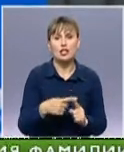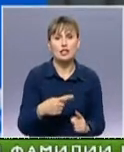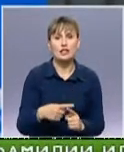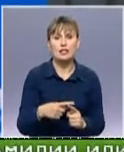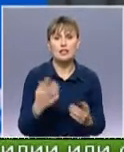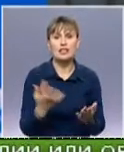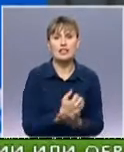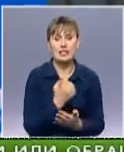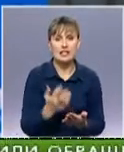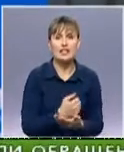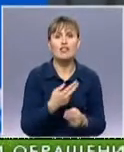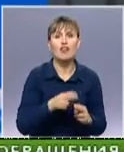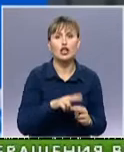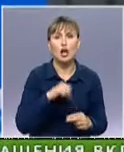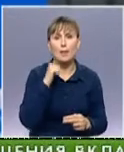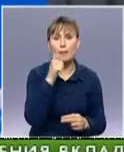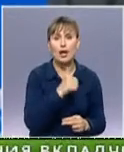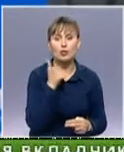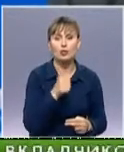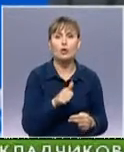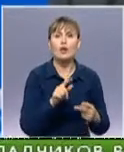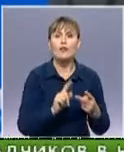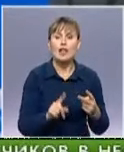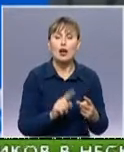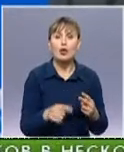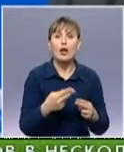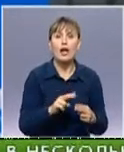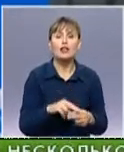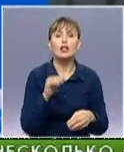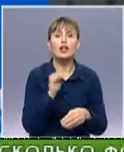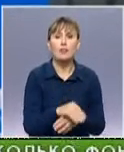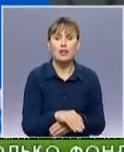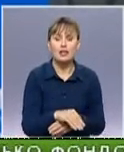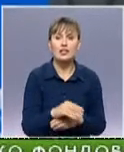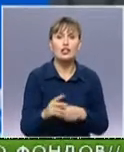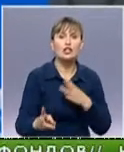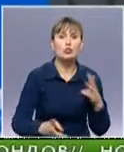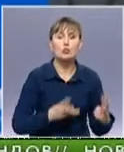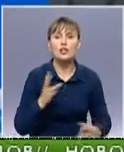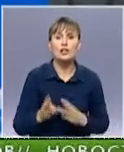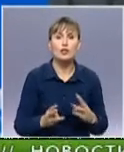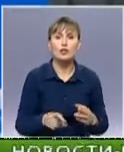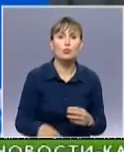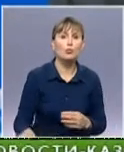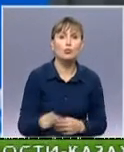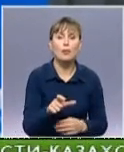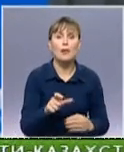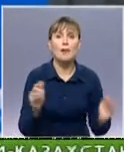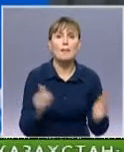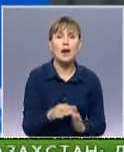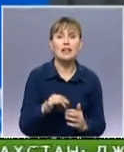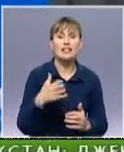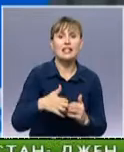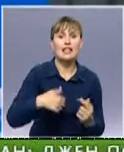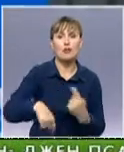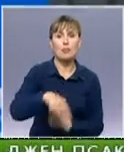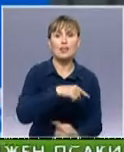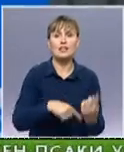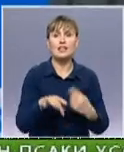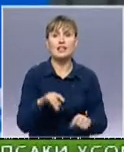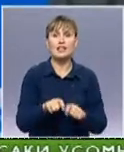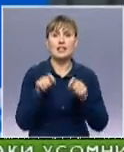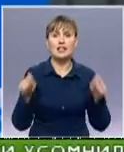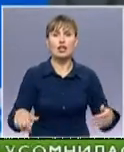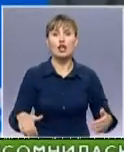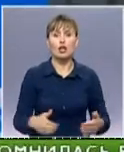в этом году. Второе. Это дополнительное стимулирование экономической активности в стране путем поддержки малого и среднего бизнеса и